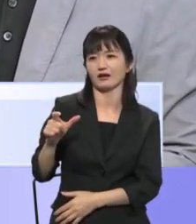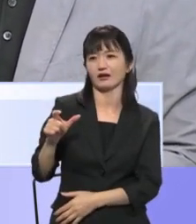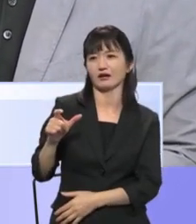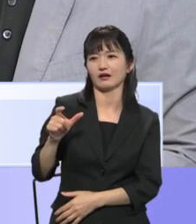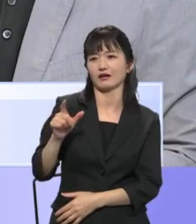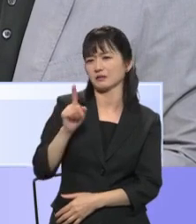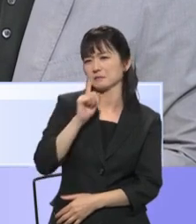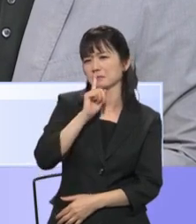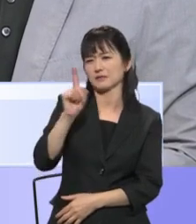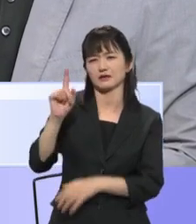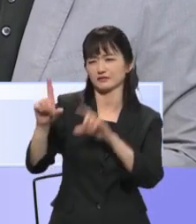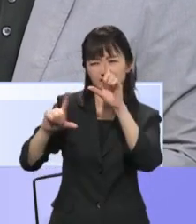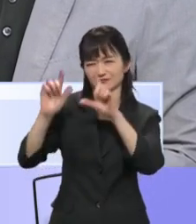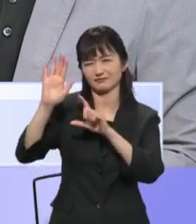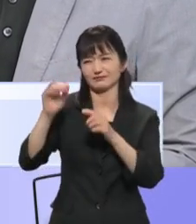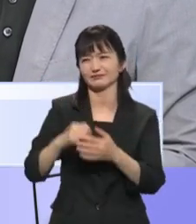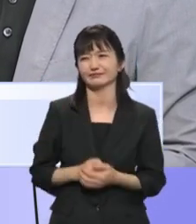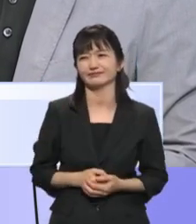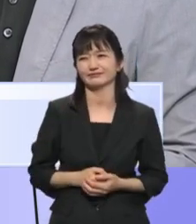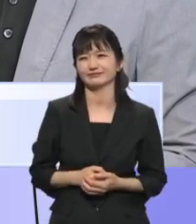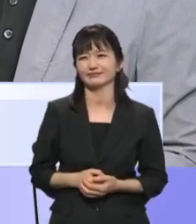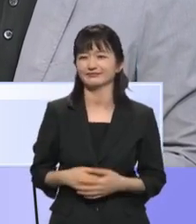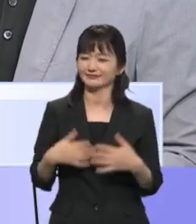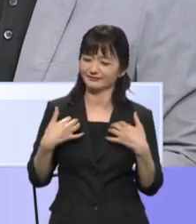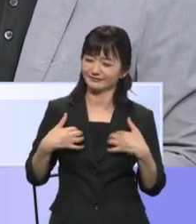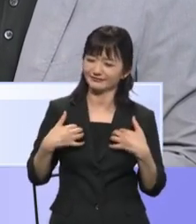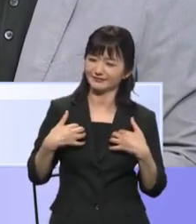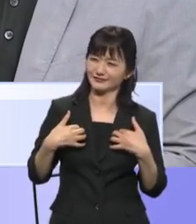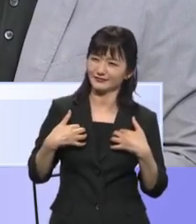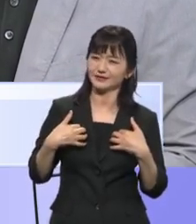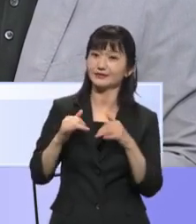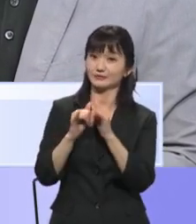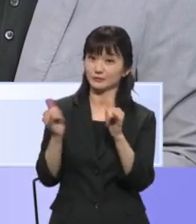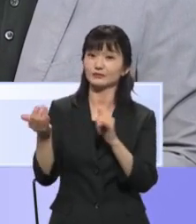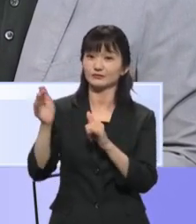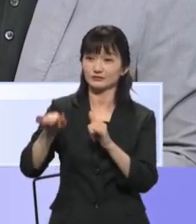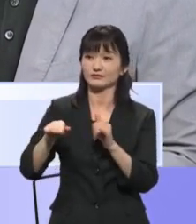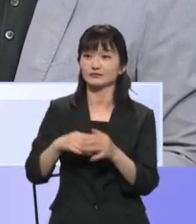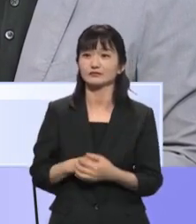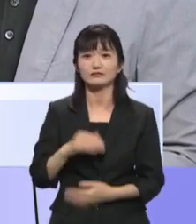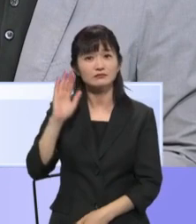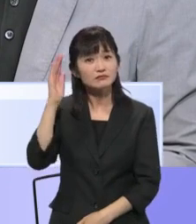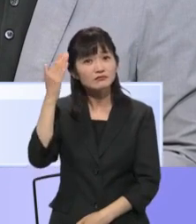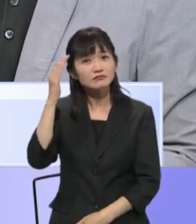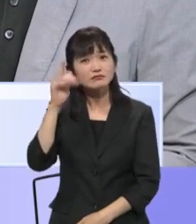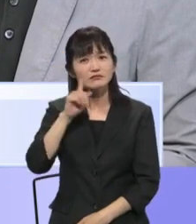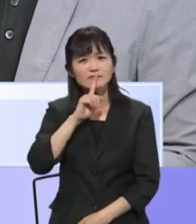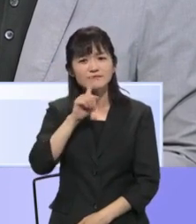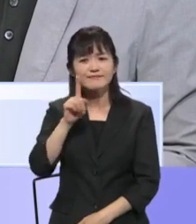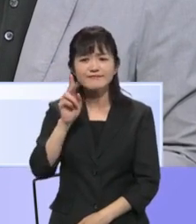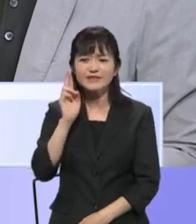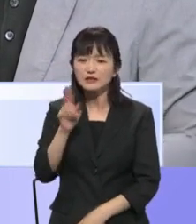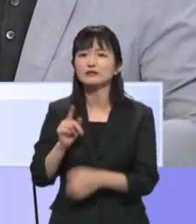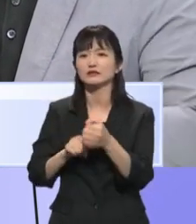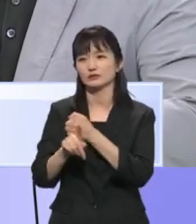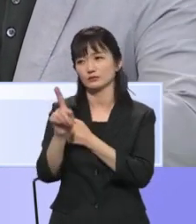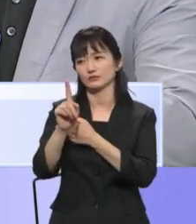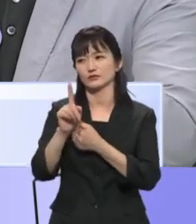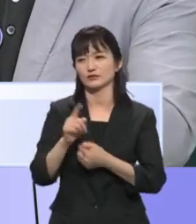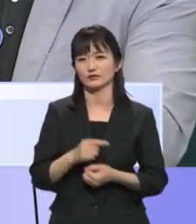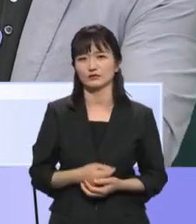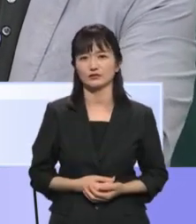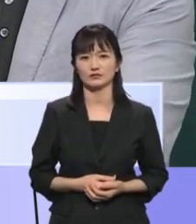이미지는 아니었고 좀 합리적인 캐릭터도 갖고 계시고 한데 최근에 이렇게 발언 수익이 거칠어지는 이유 뭐라고